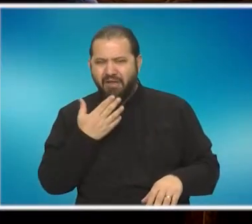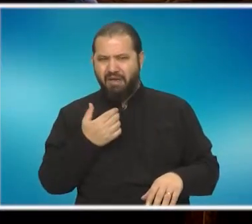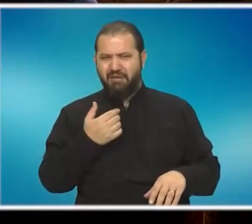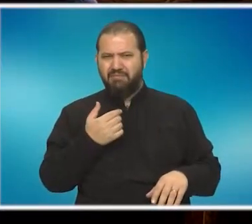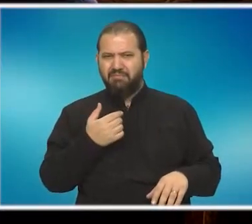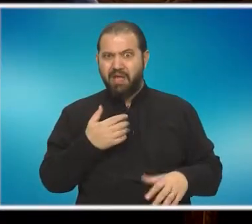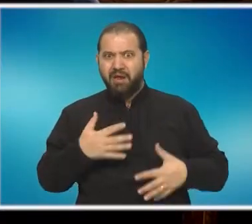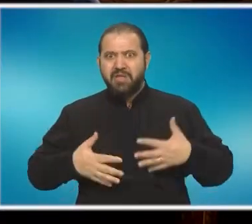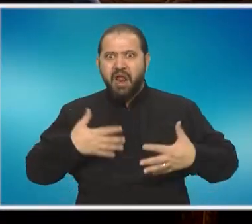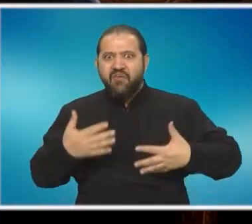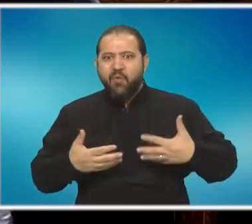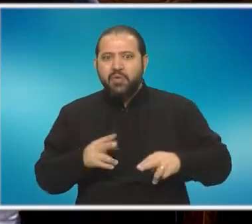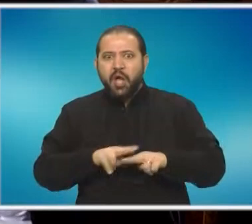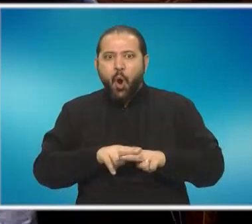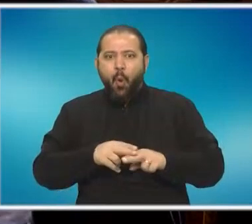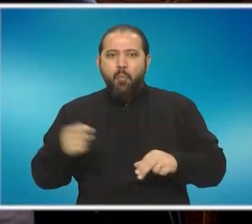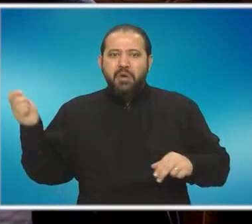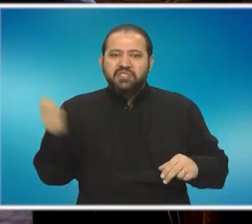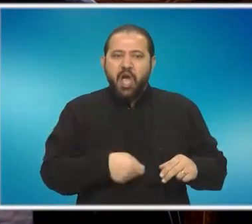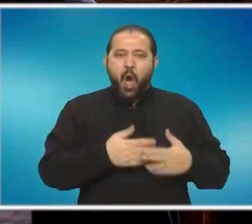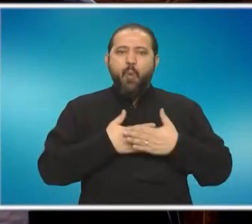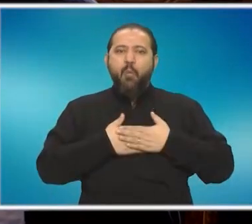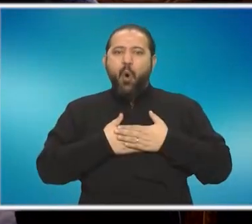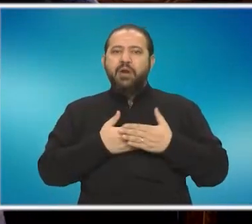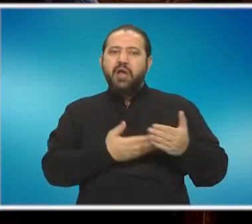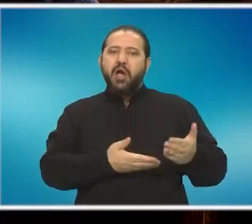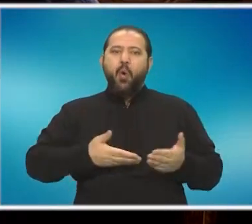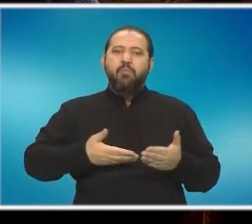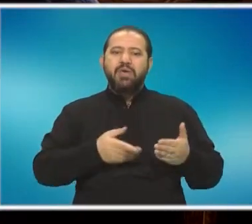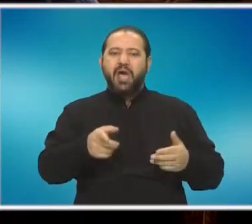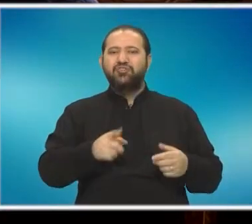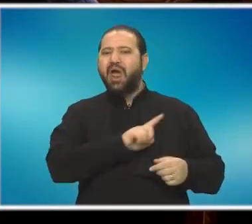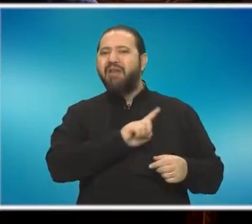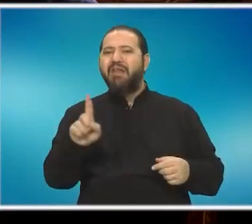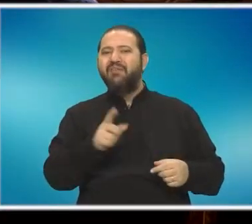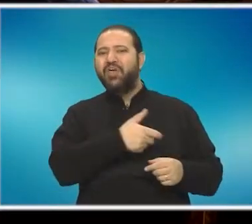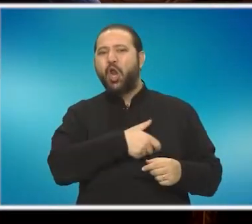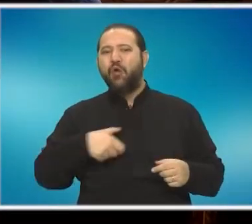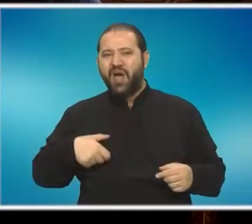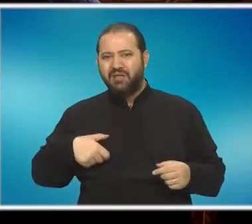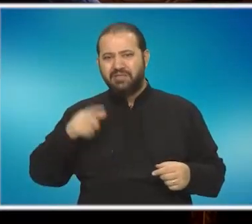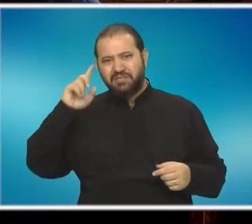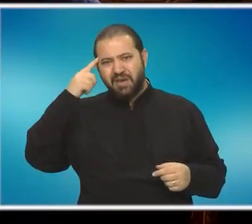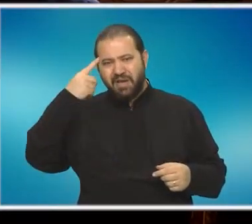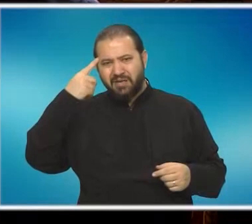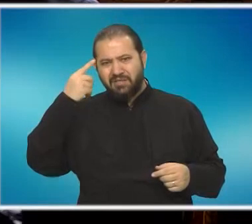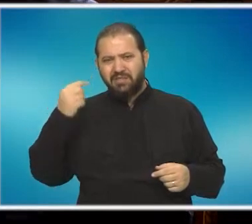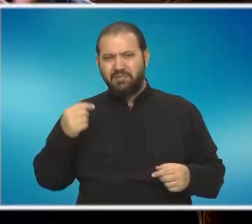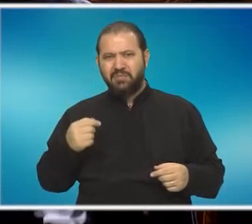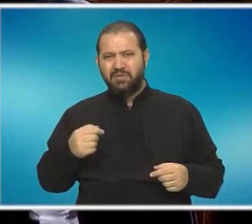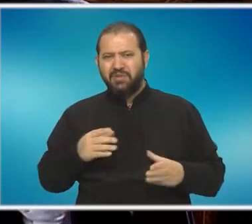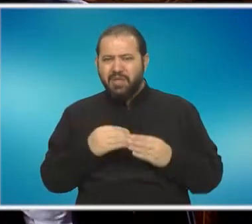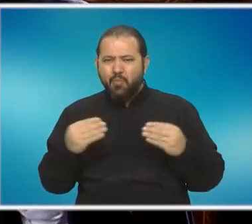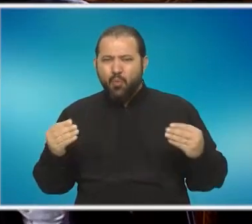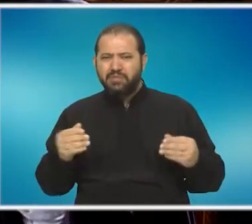revoltă. Cum să se întâmple așa ceva? Să ne închipuim numai ce